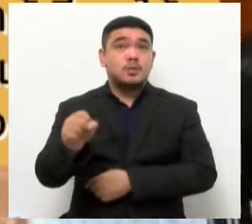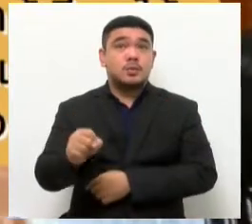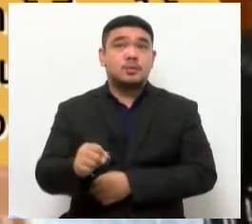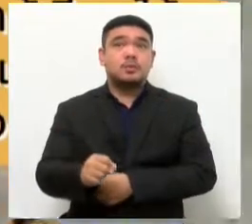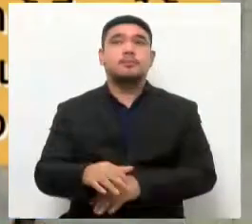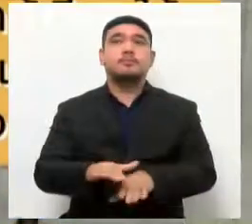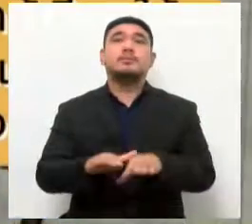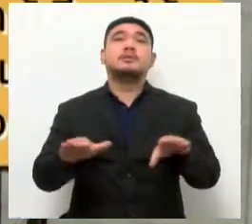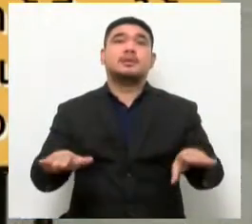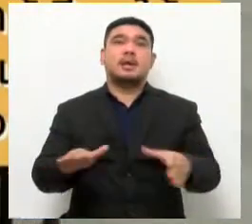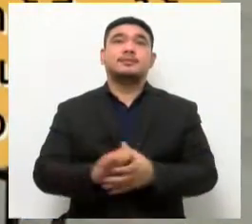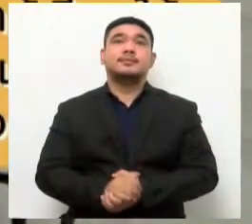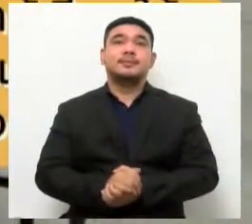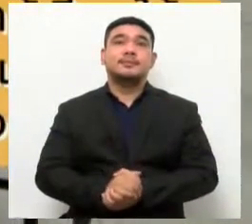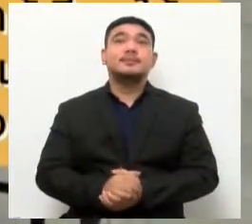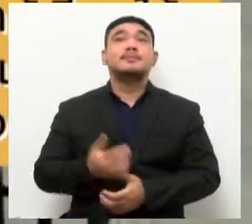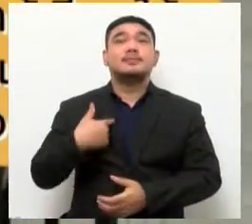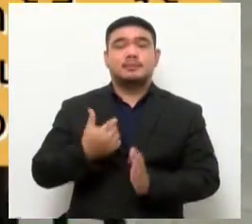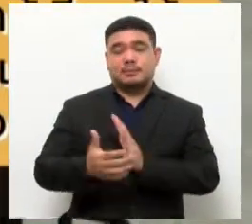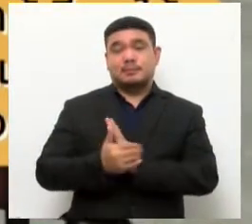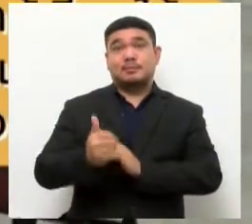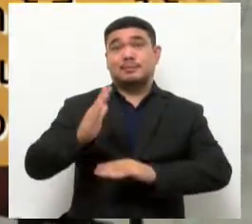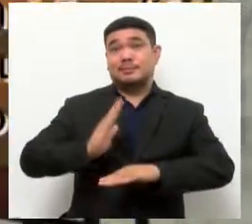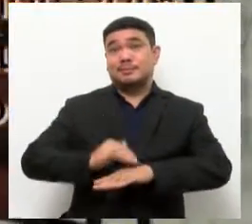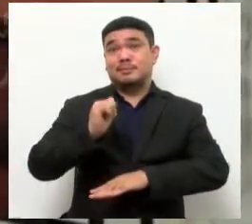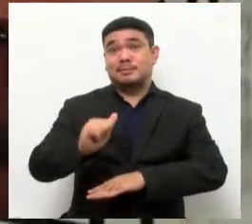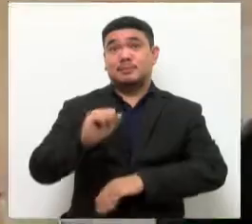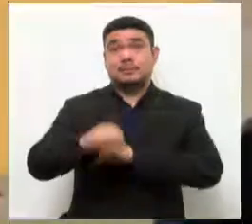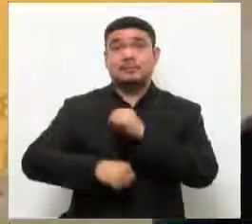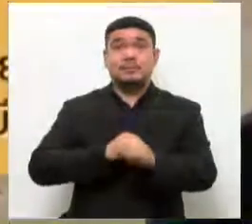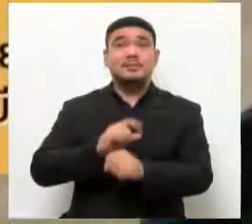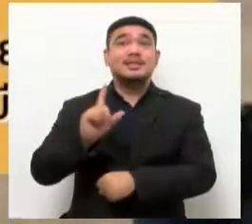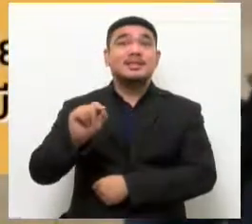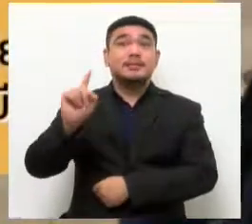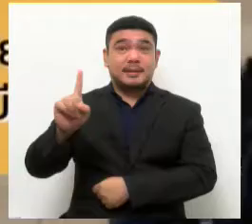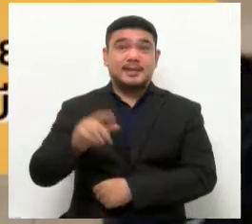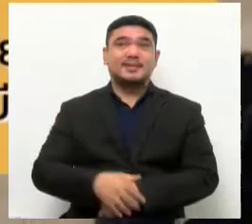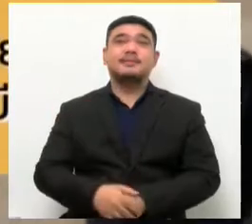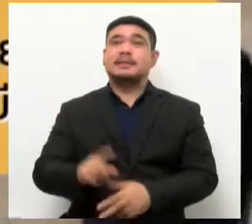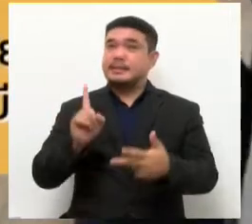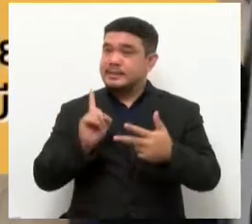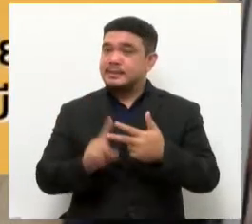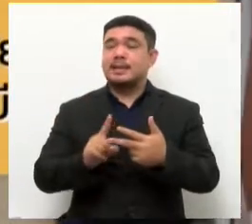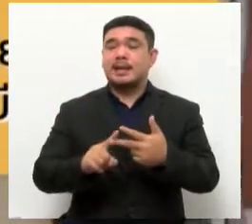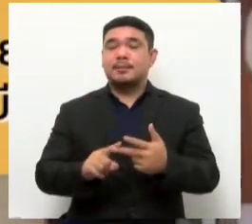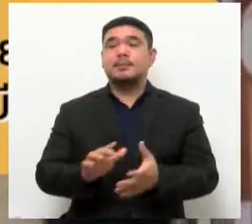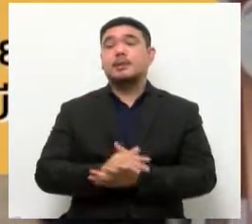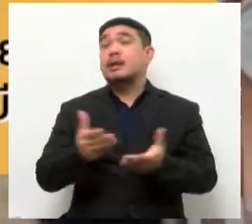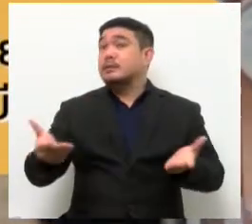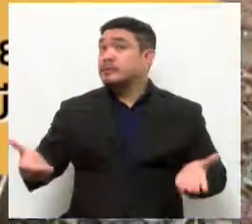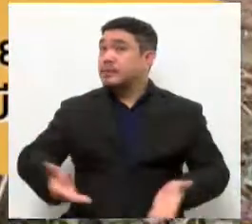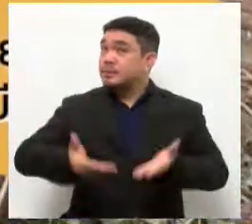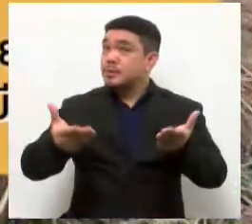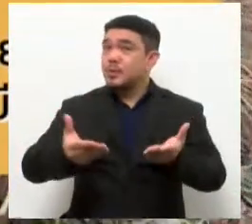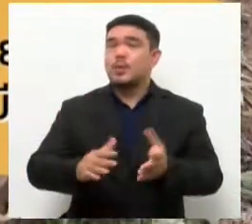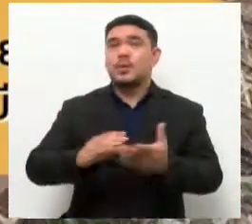าขั้นพื้นฐานและมีทักษะที่จำเป็นในศตวรรษที่21 3. ส่งเสริมสนับสนุนให้ประช